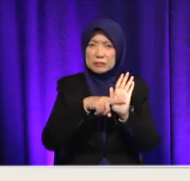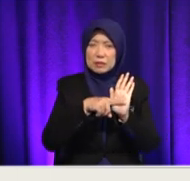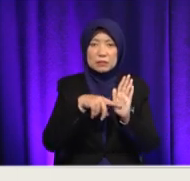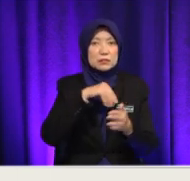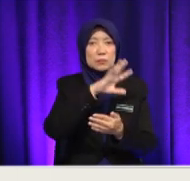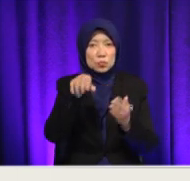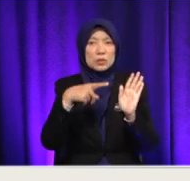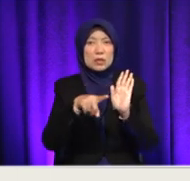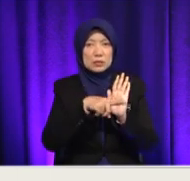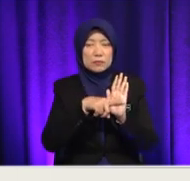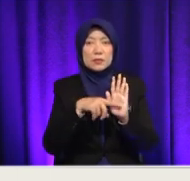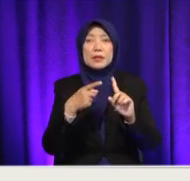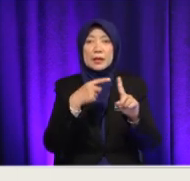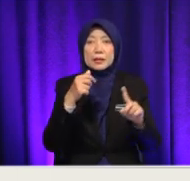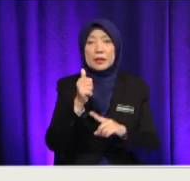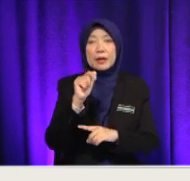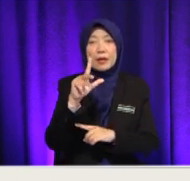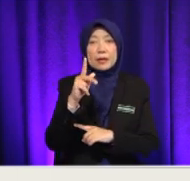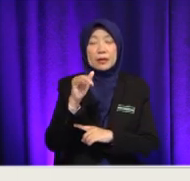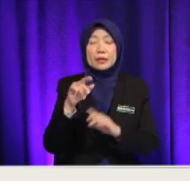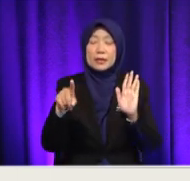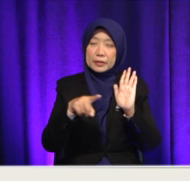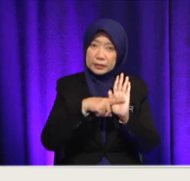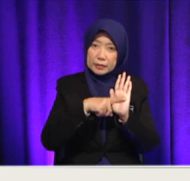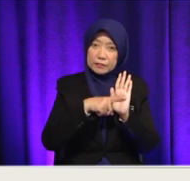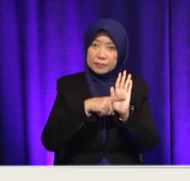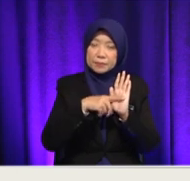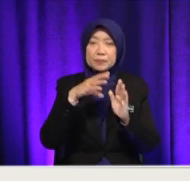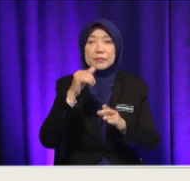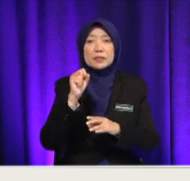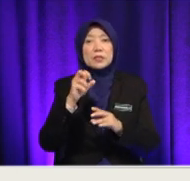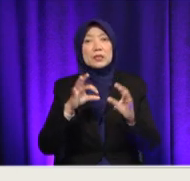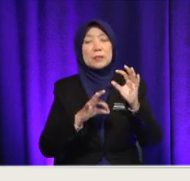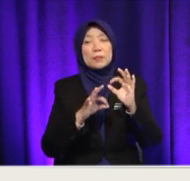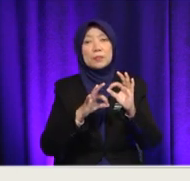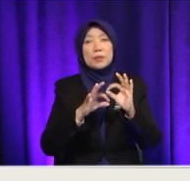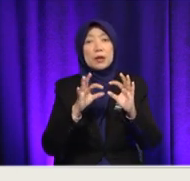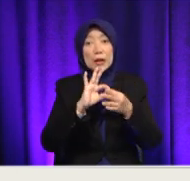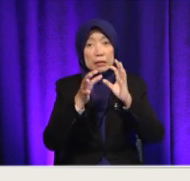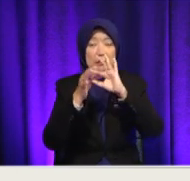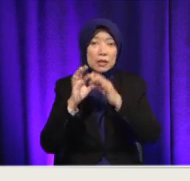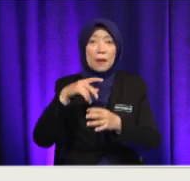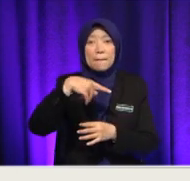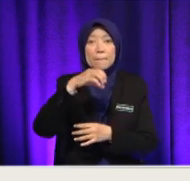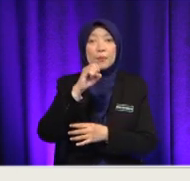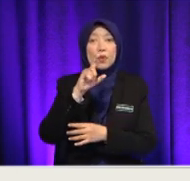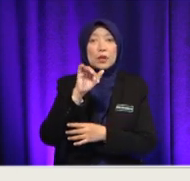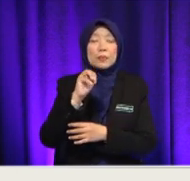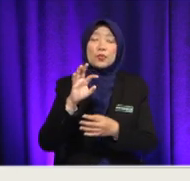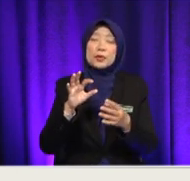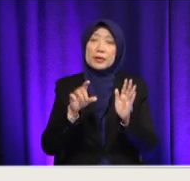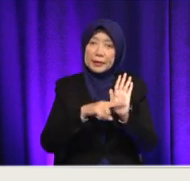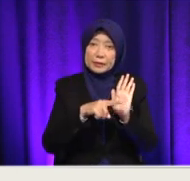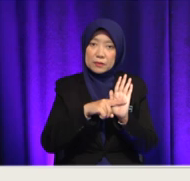pun negatif, manakala cas-cas daripada rantai polimer getah pun negatif. So dia